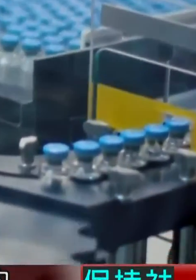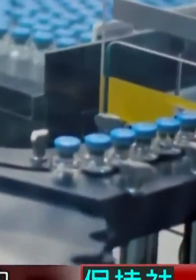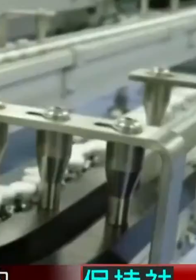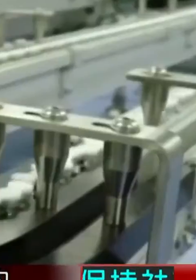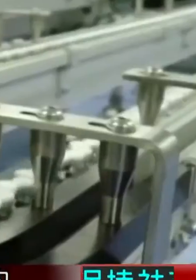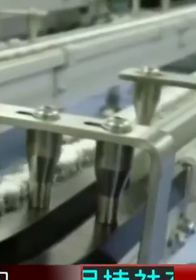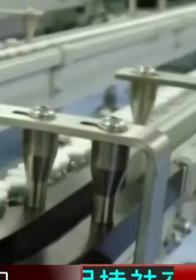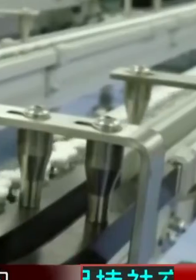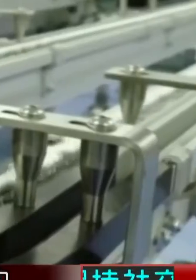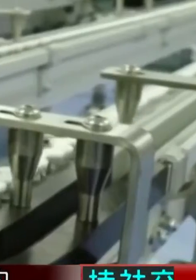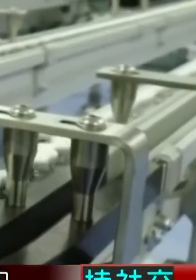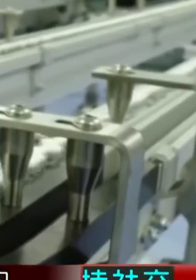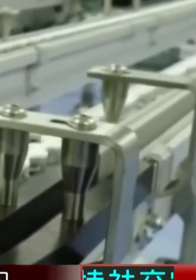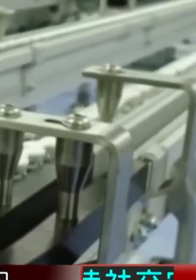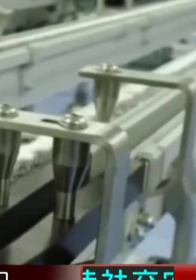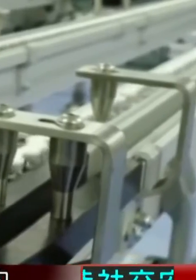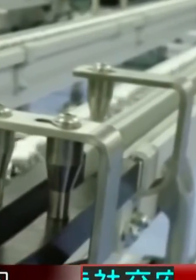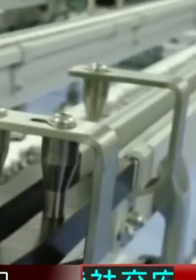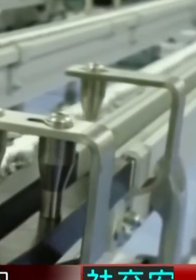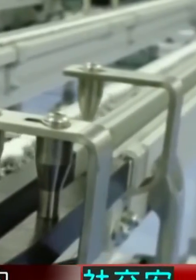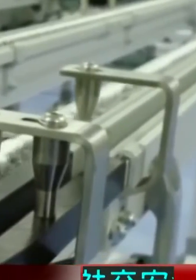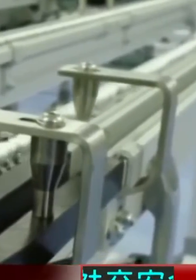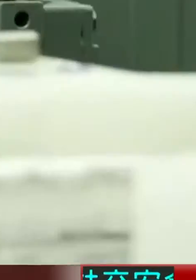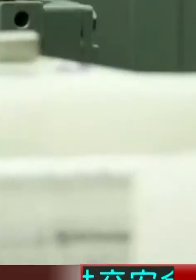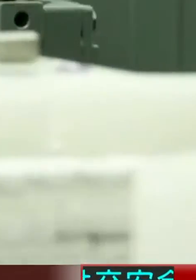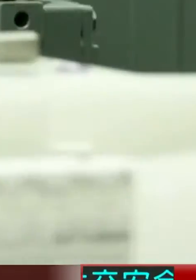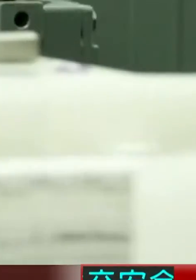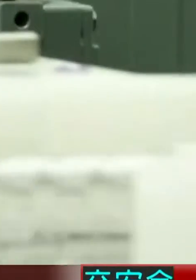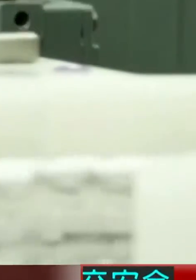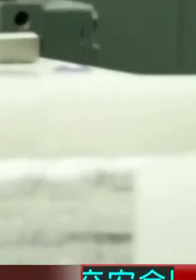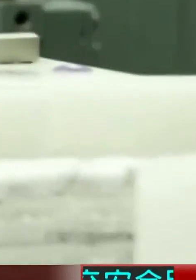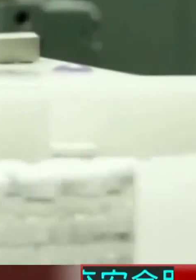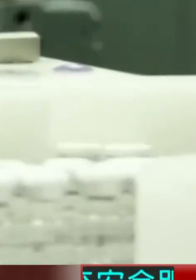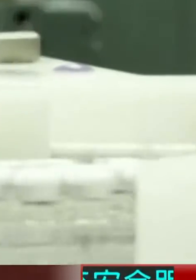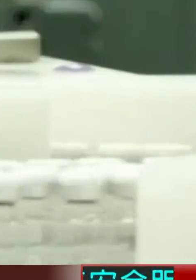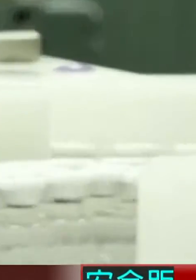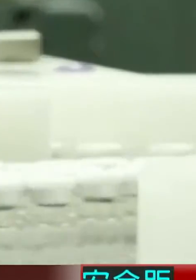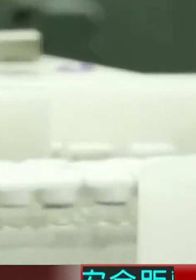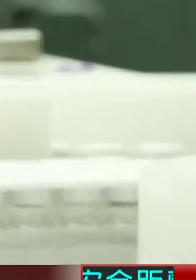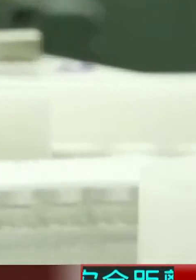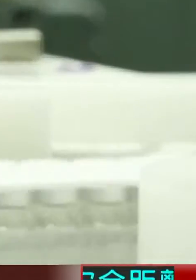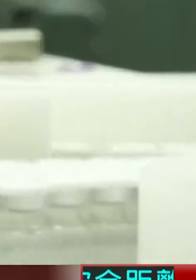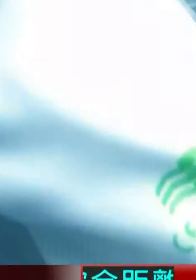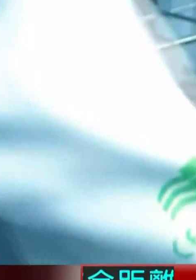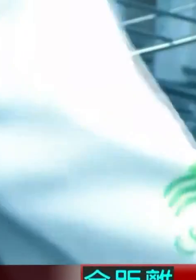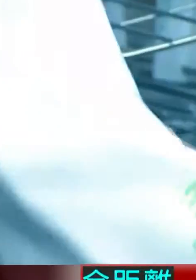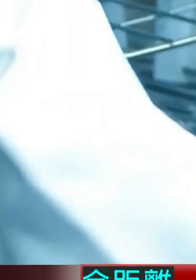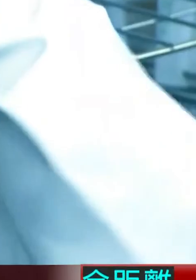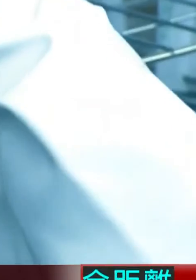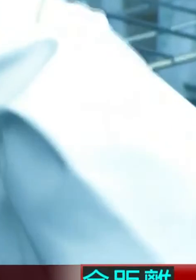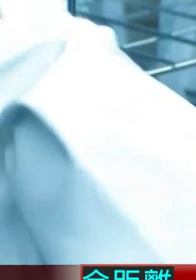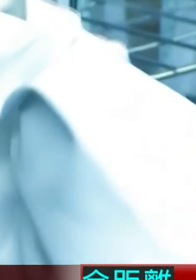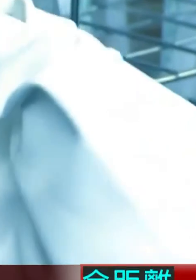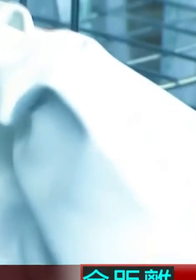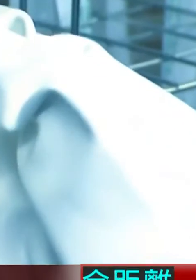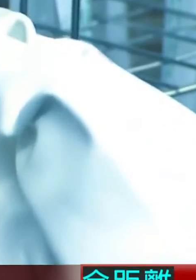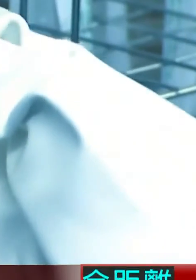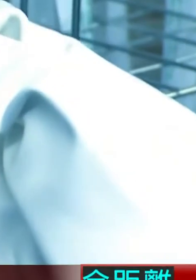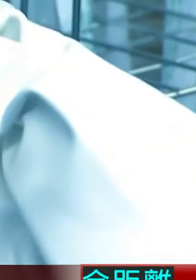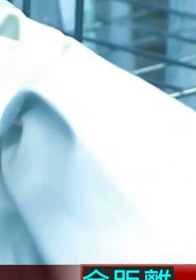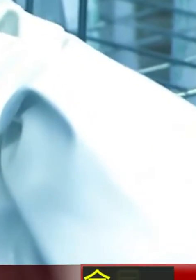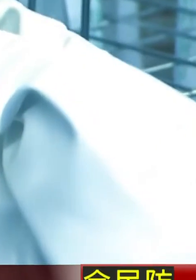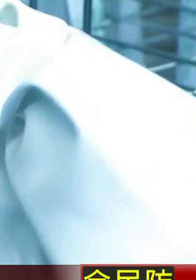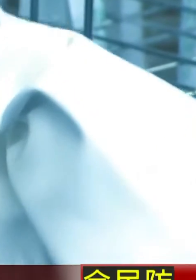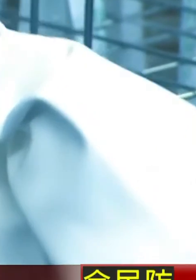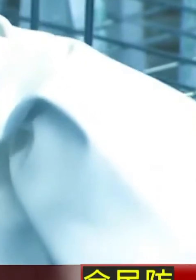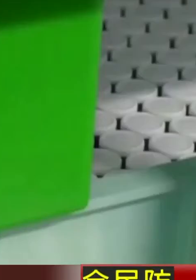到底怎么样，好呢，做出一个相关的一个专家的一个判定，维持那样的一个基本的基调。